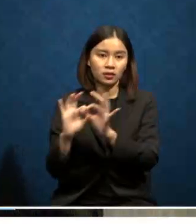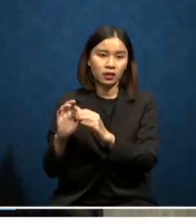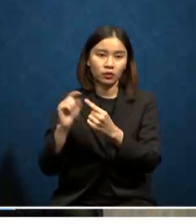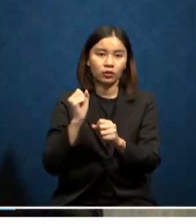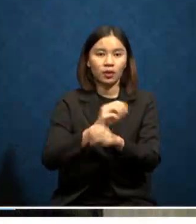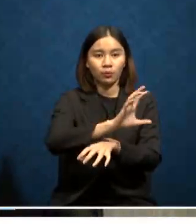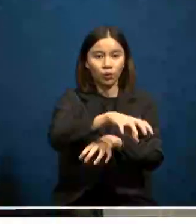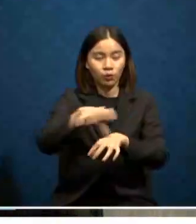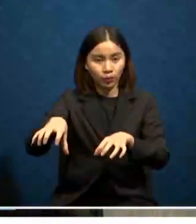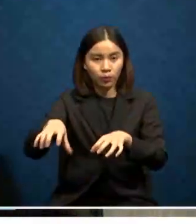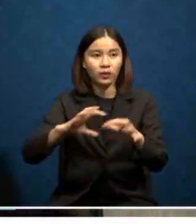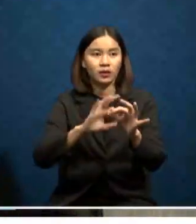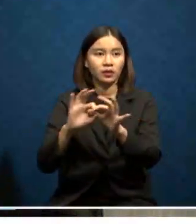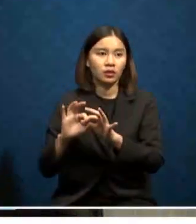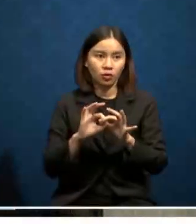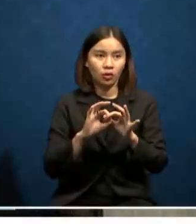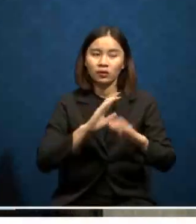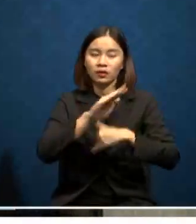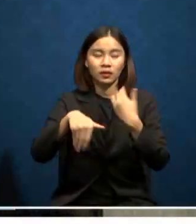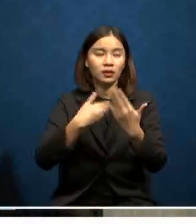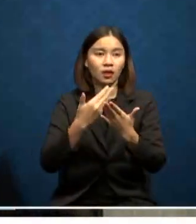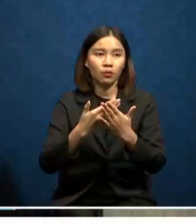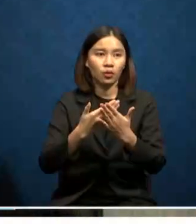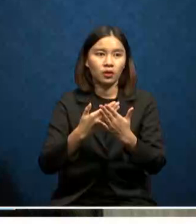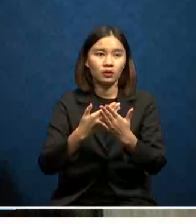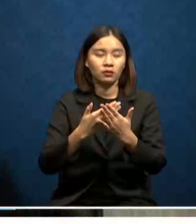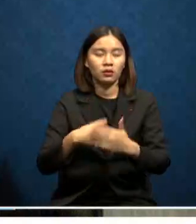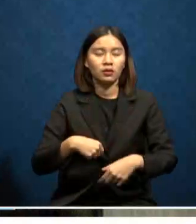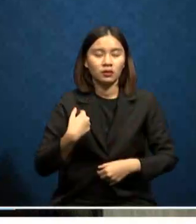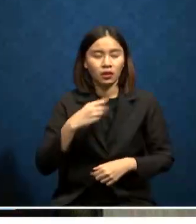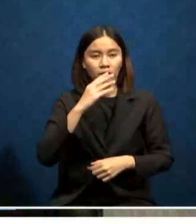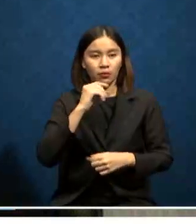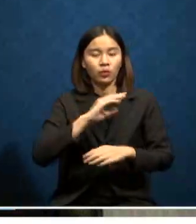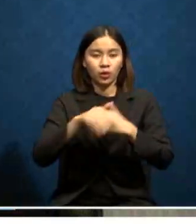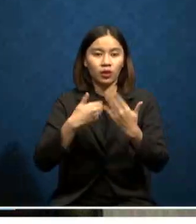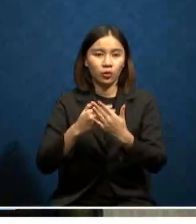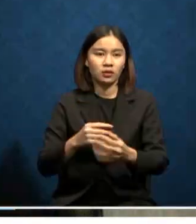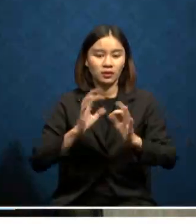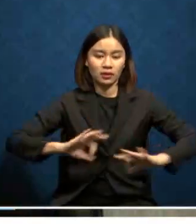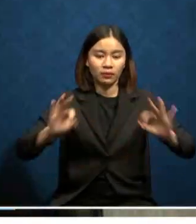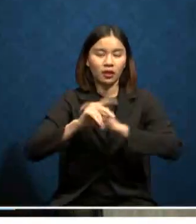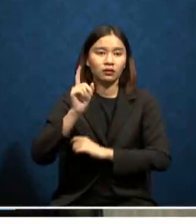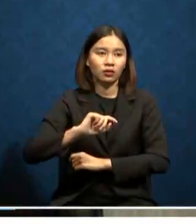งานที่เกี่ยวข้องพูดภาพรวมอาจจะโดดไปโดดมานิดหนึ่งแต่ว่าจำเป็นที่จะต้อง